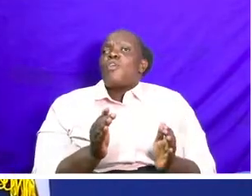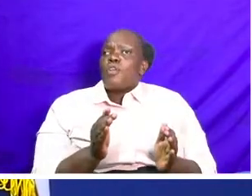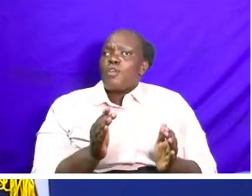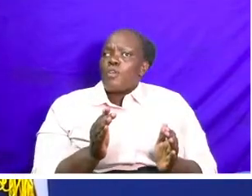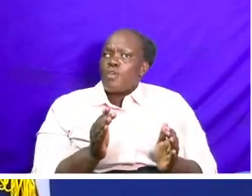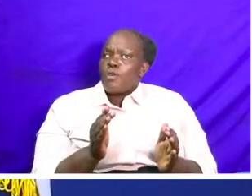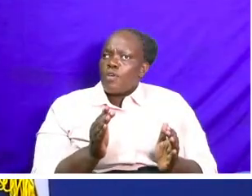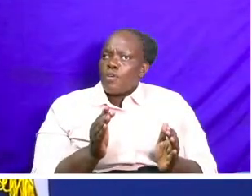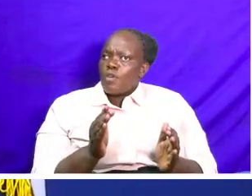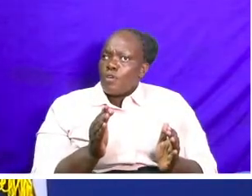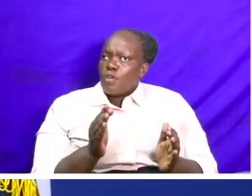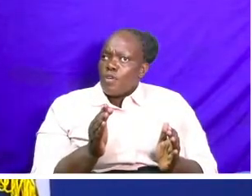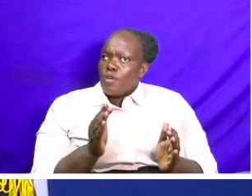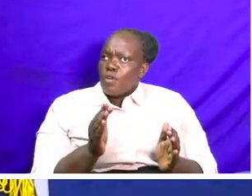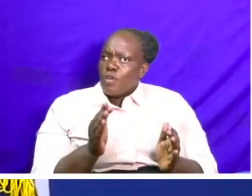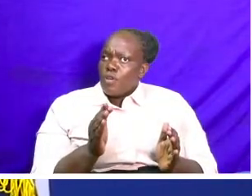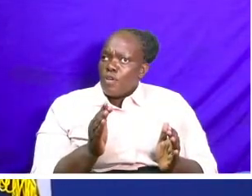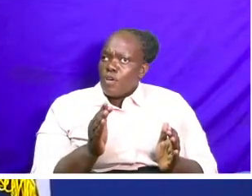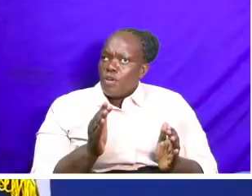ndogo.